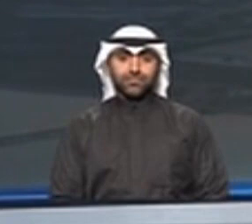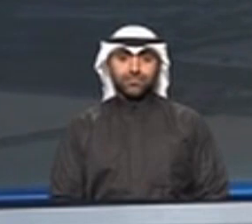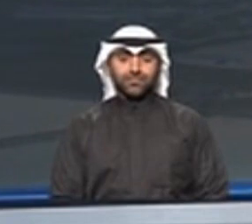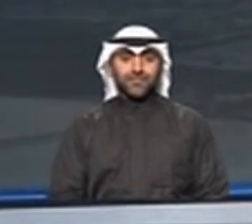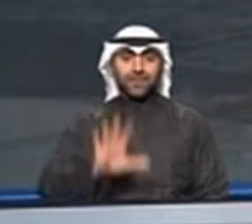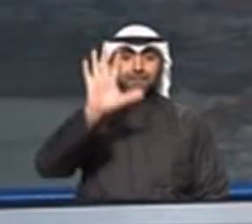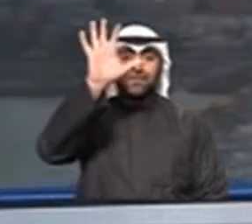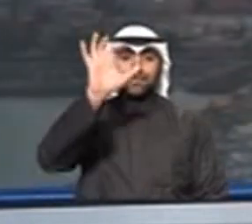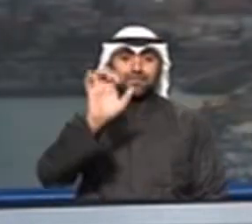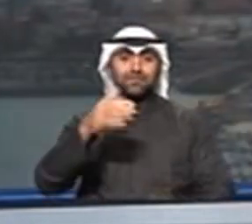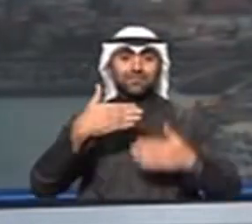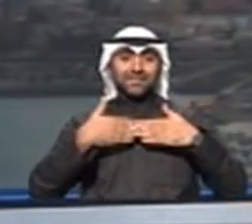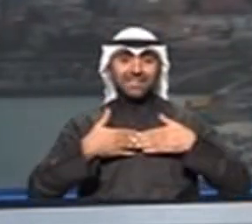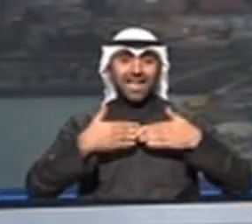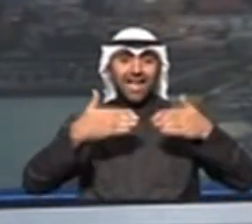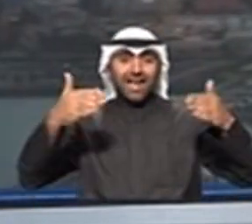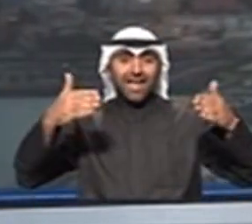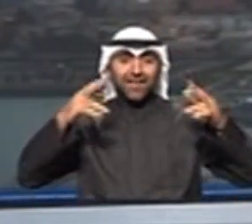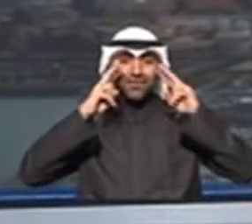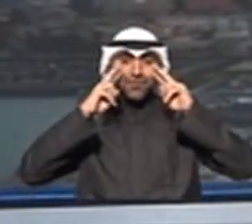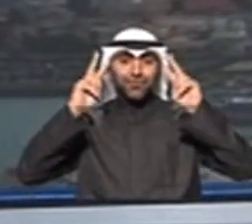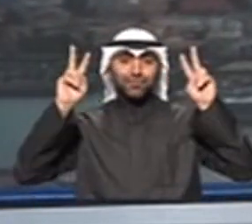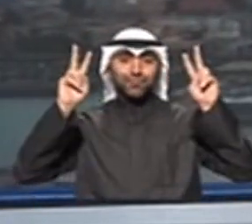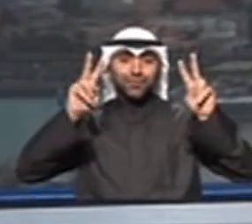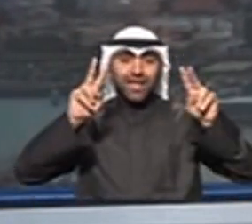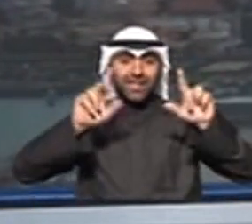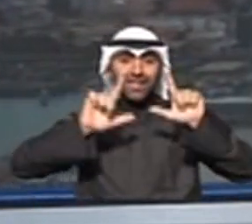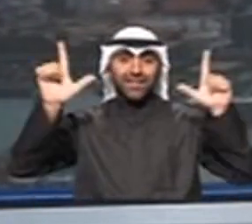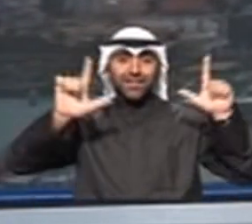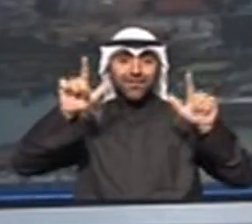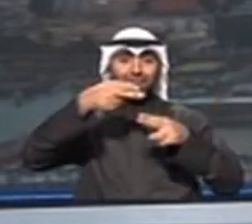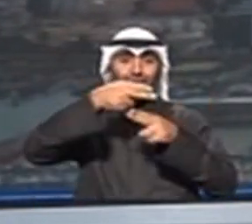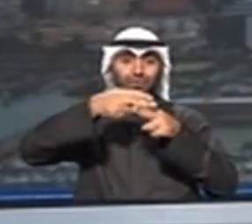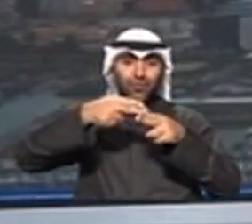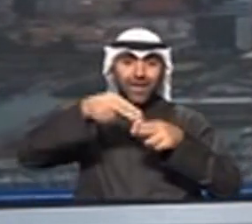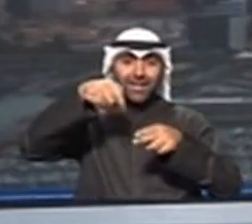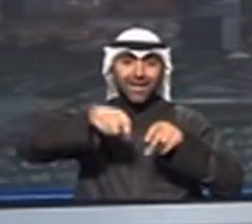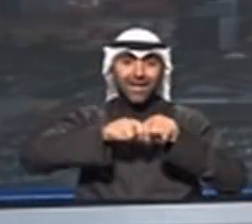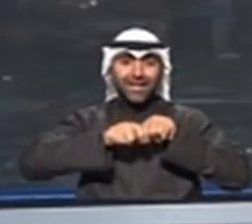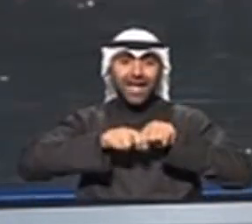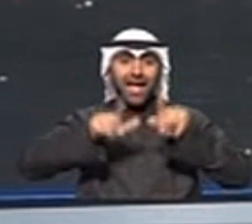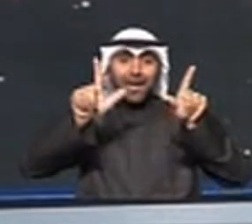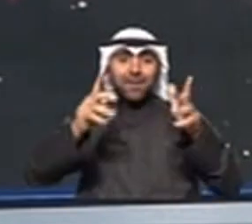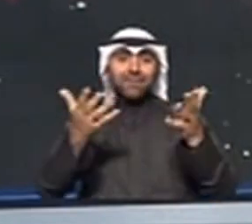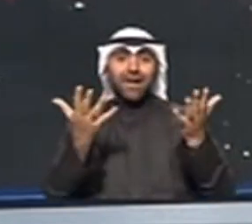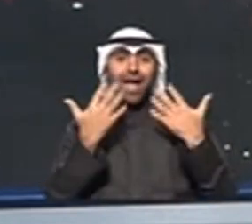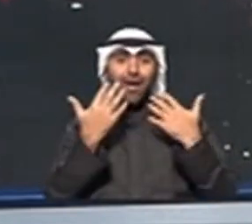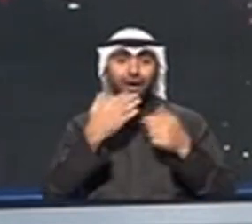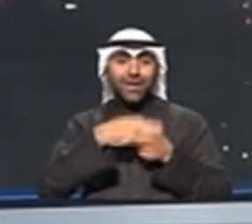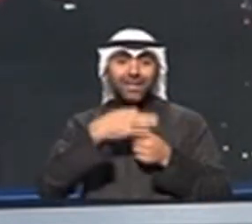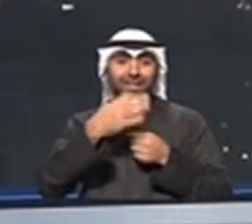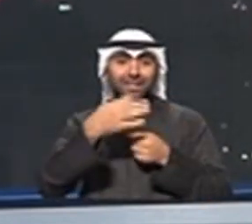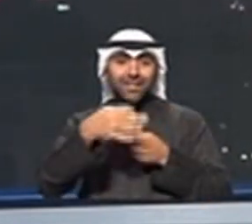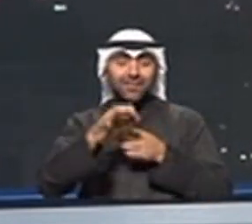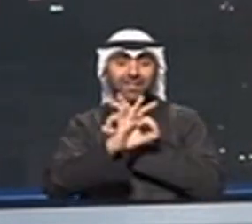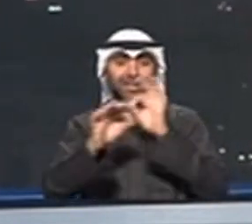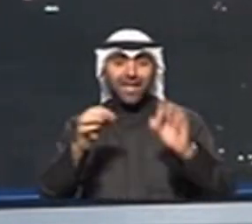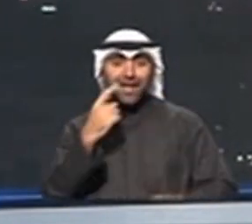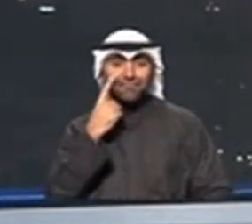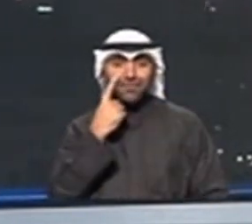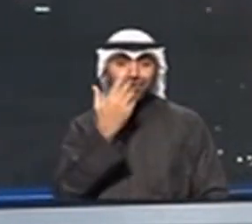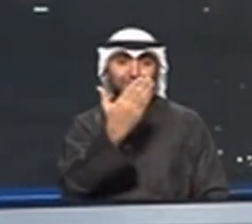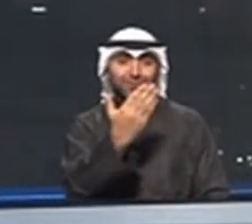أسعد الله أوقاتكم أعزائي المشاهدين. الرياح خفيفة لمعتدلة السرعة بوجه عام، متقلبة الاتجاه بين الحين والآخر، شمالية غربية، أجواء